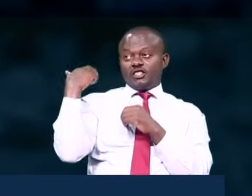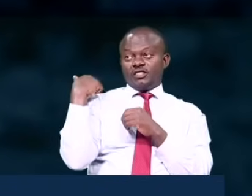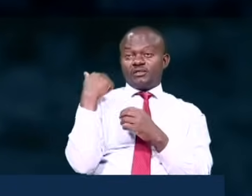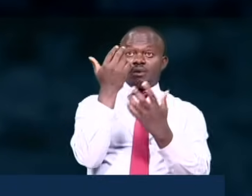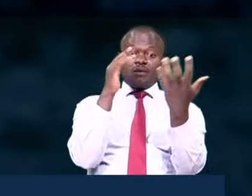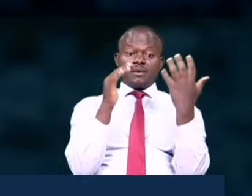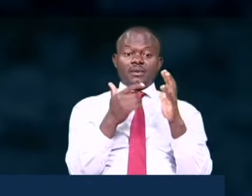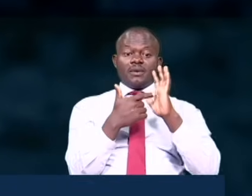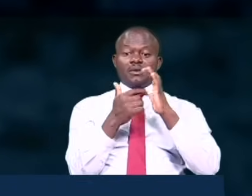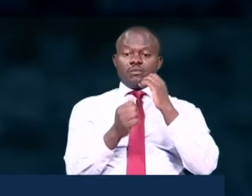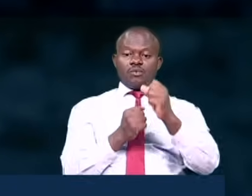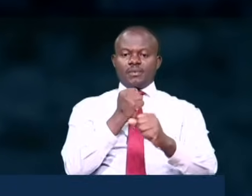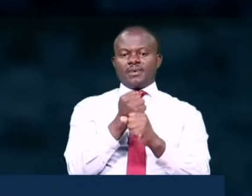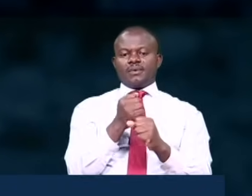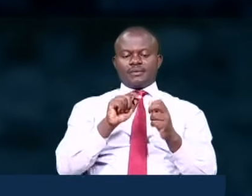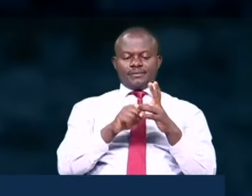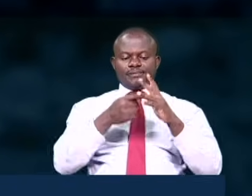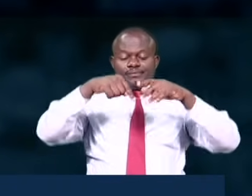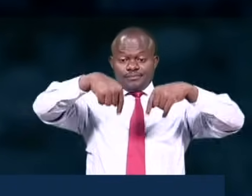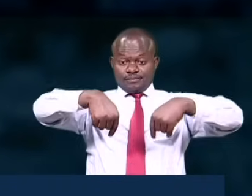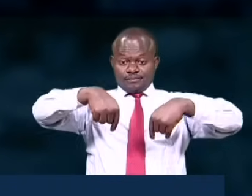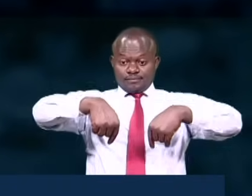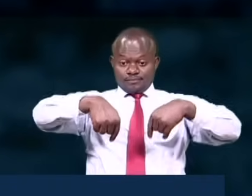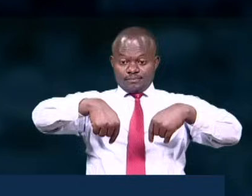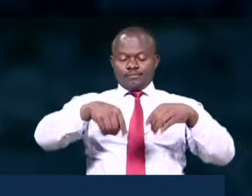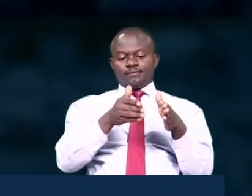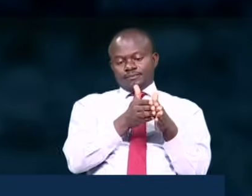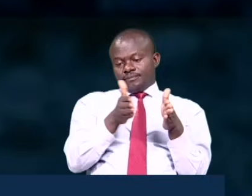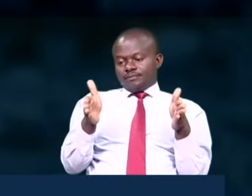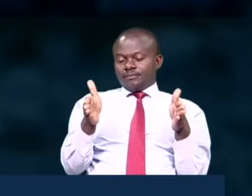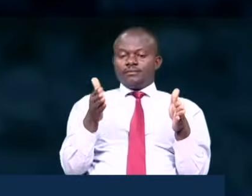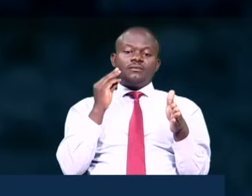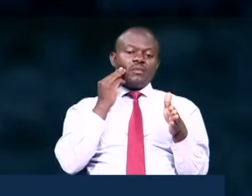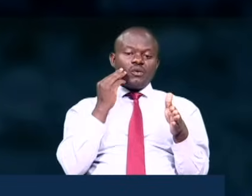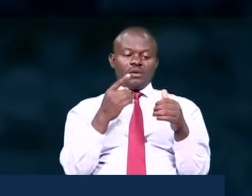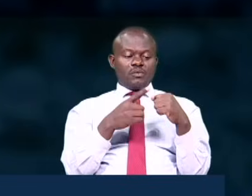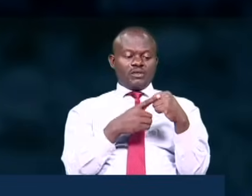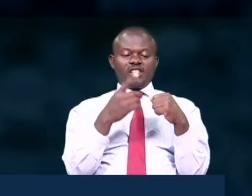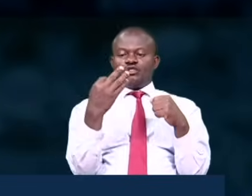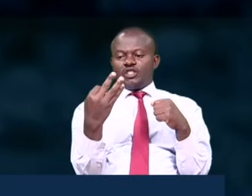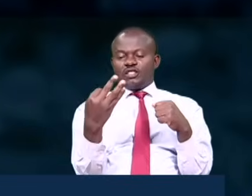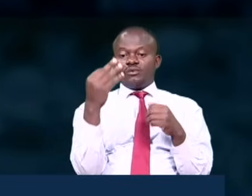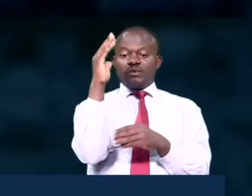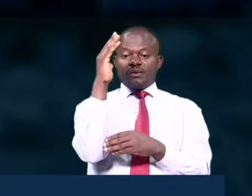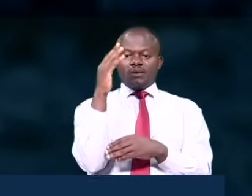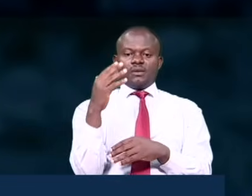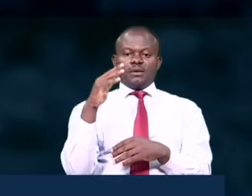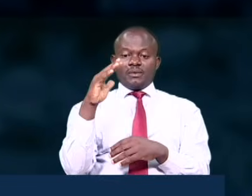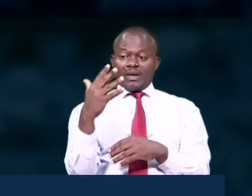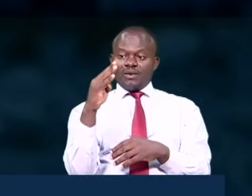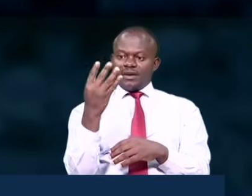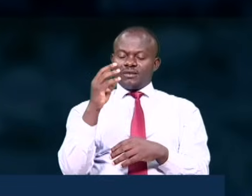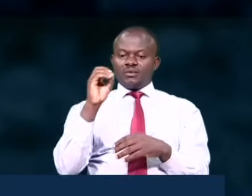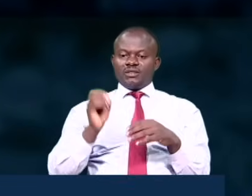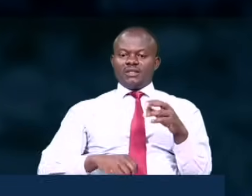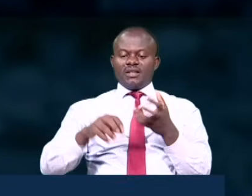igaragaza ko mu gihe cy'umwaka uhereye muri uyu muhindo hateganyijwe guterwa miliyoni 63 z'ibiti 54% by'ibi biti